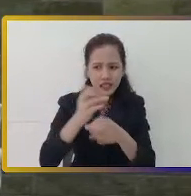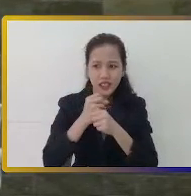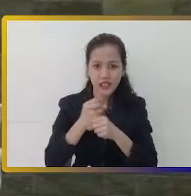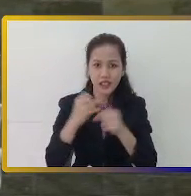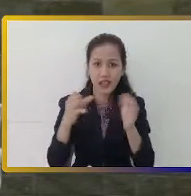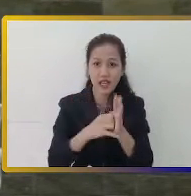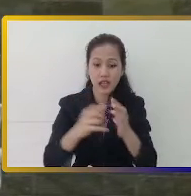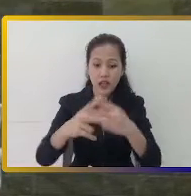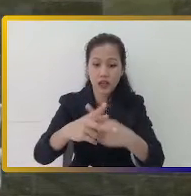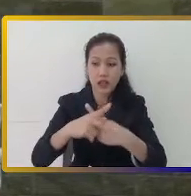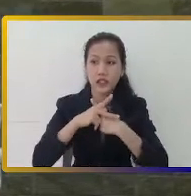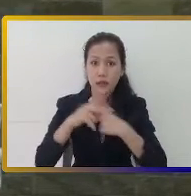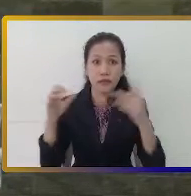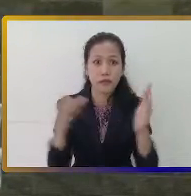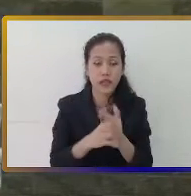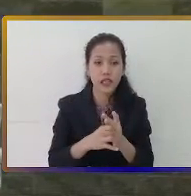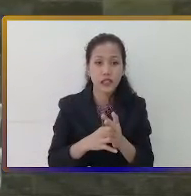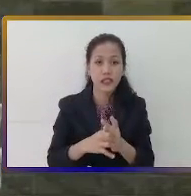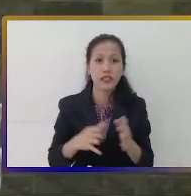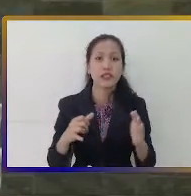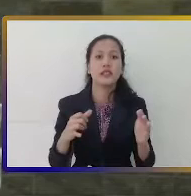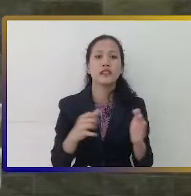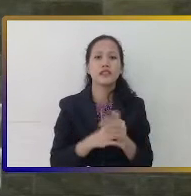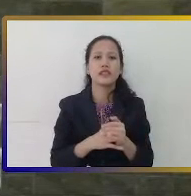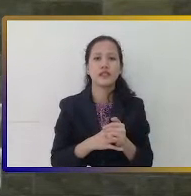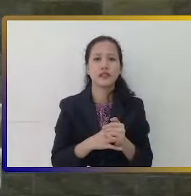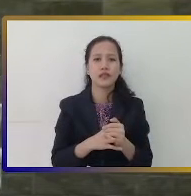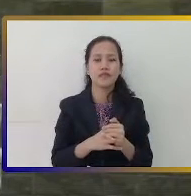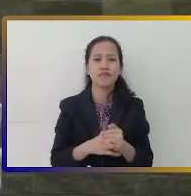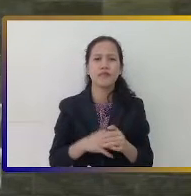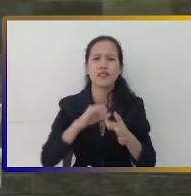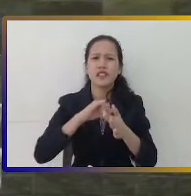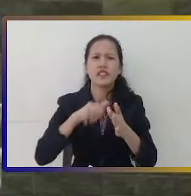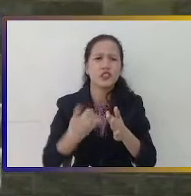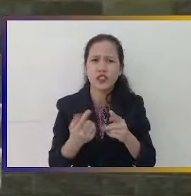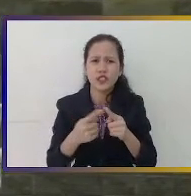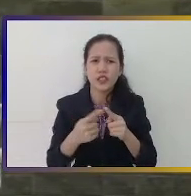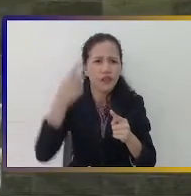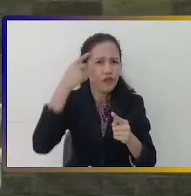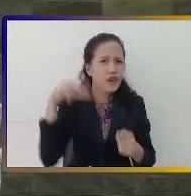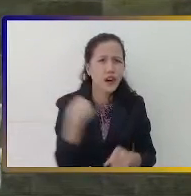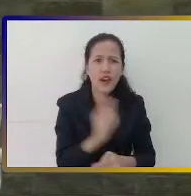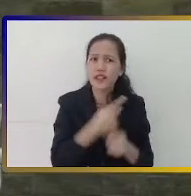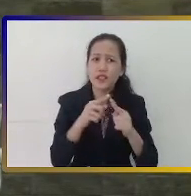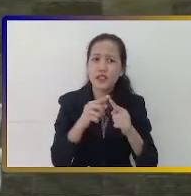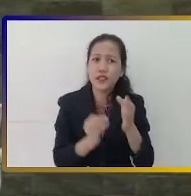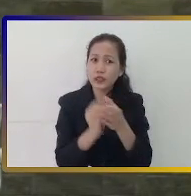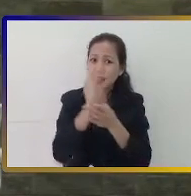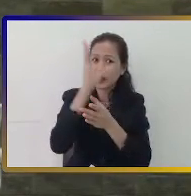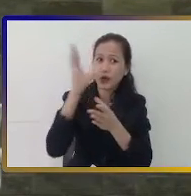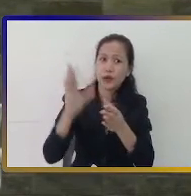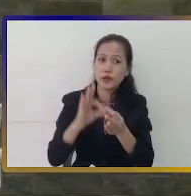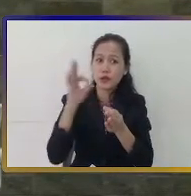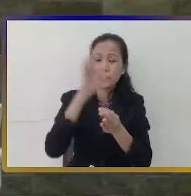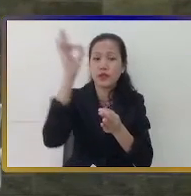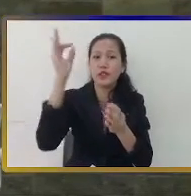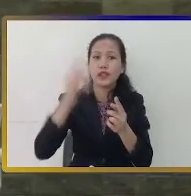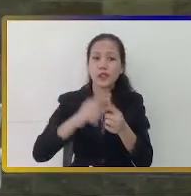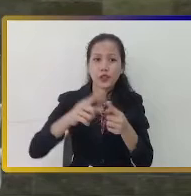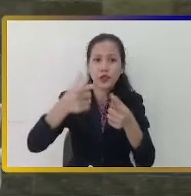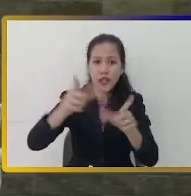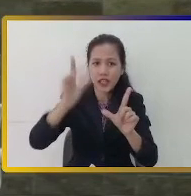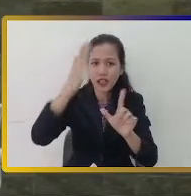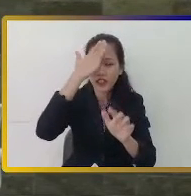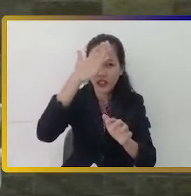yung pagpapagal ng mga mahal natin sa buhay. Just ano, for us to grow, para makilala natin Diyos sa buhay po natin, and